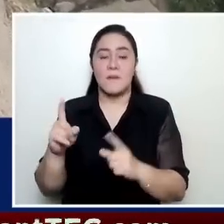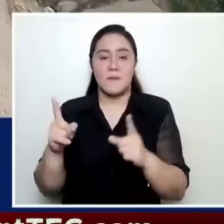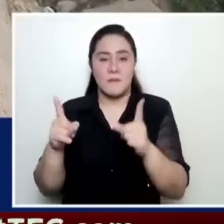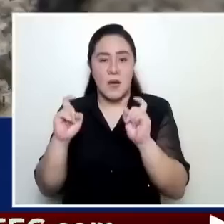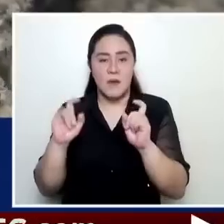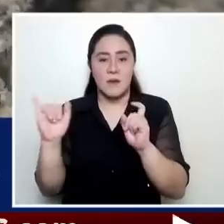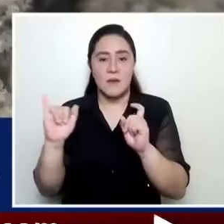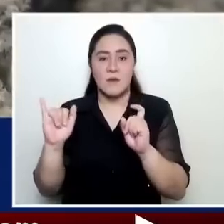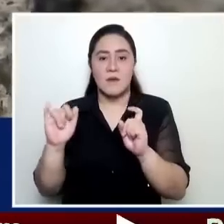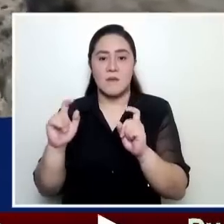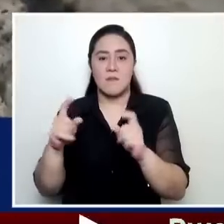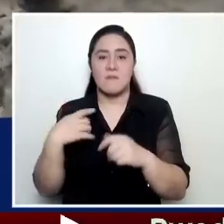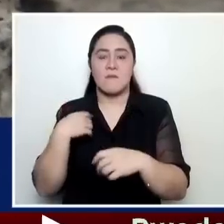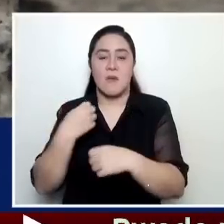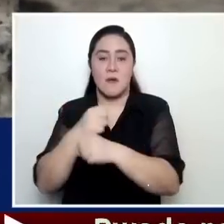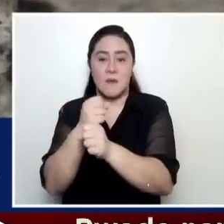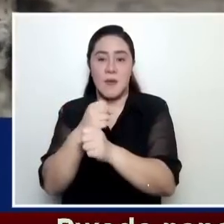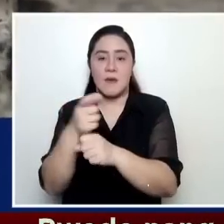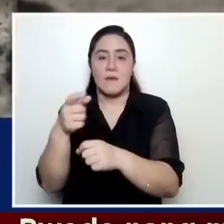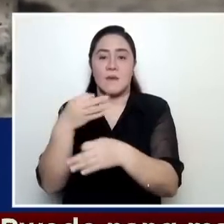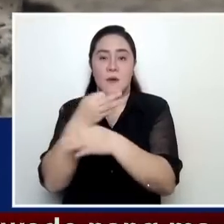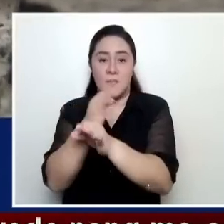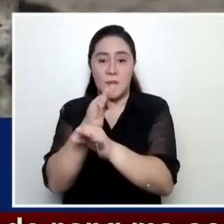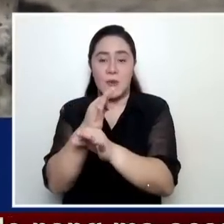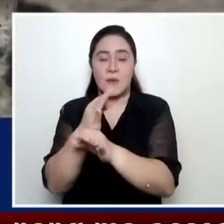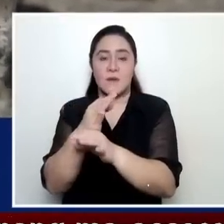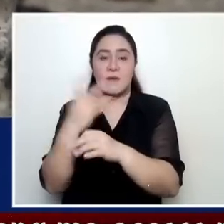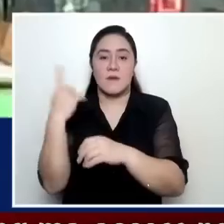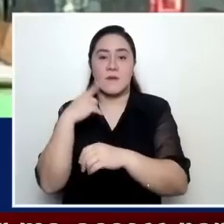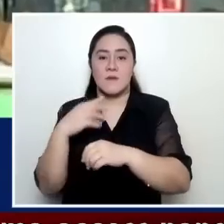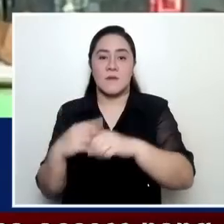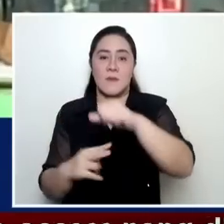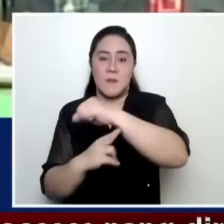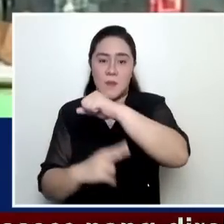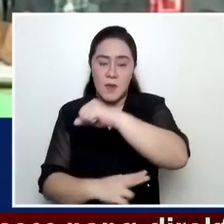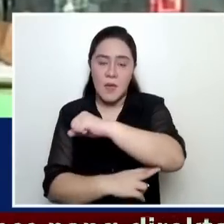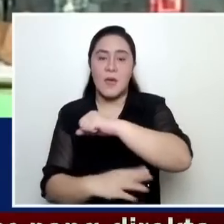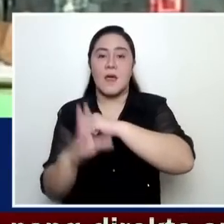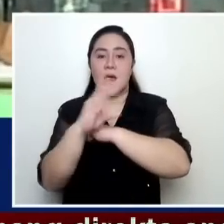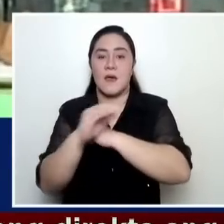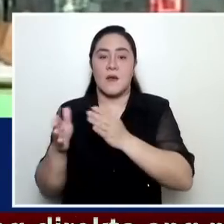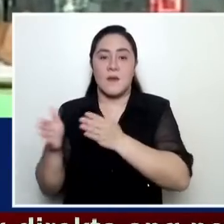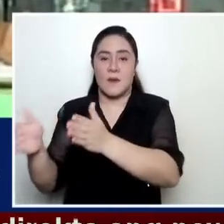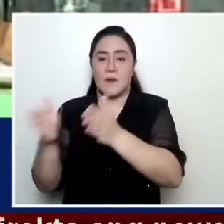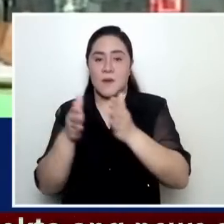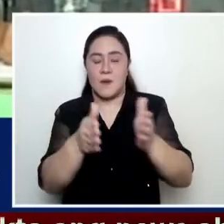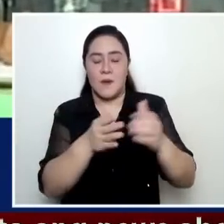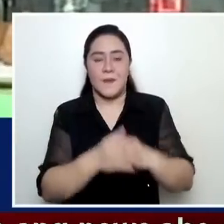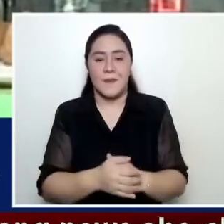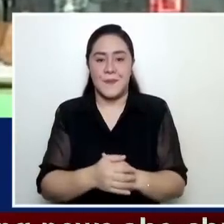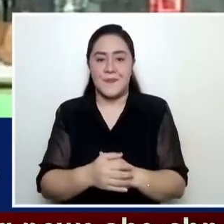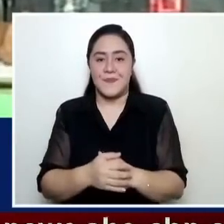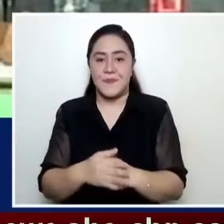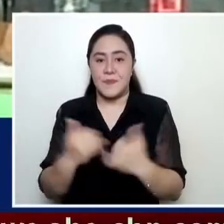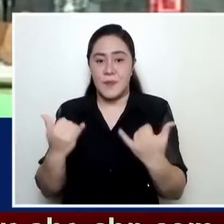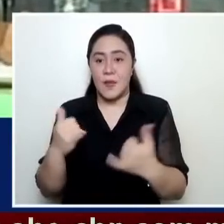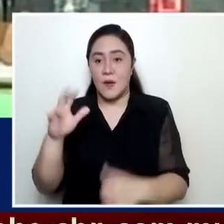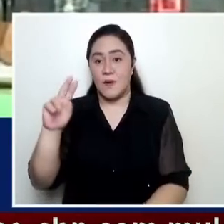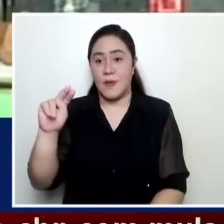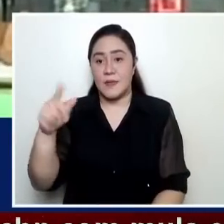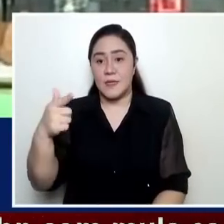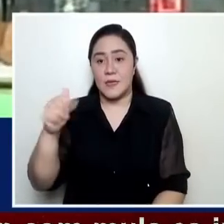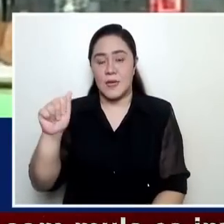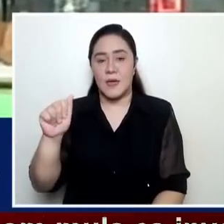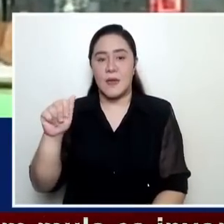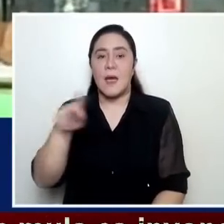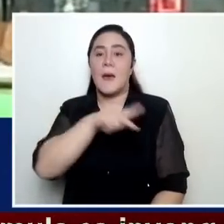mga nasirang tulay at mga kalsada. National government agencies, lahat ng gagawin ninyo, please